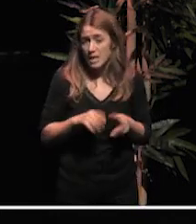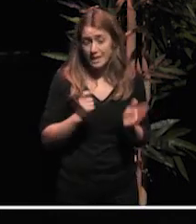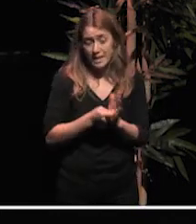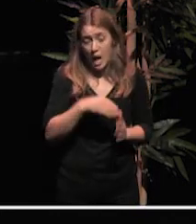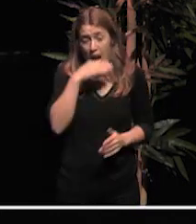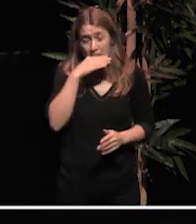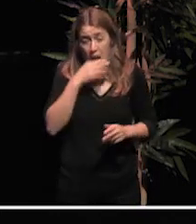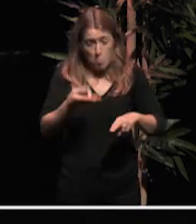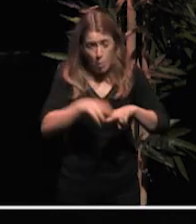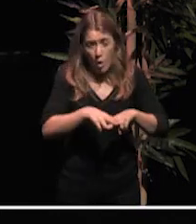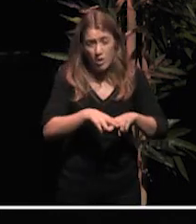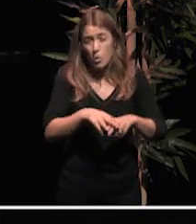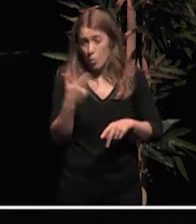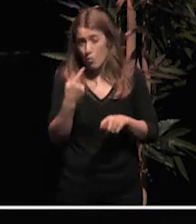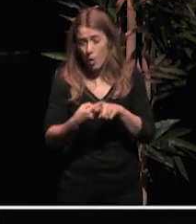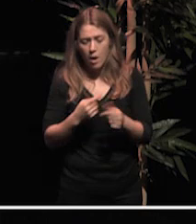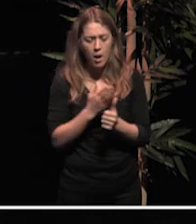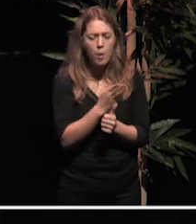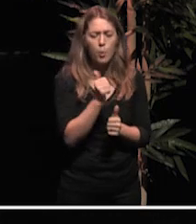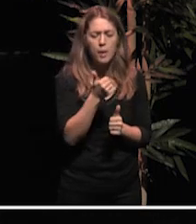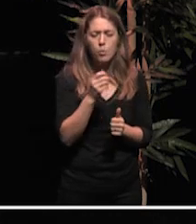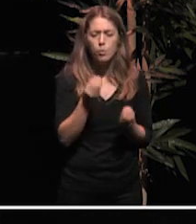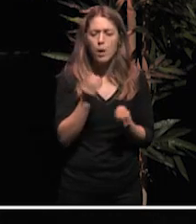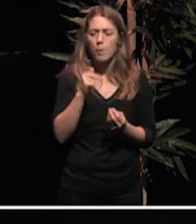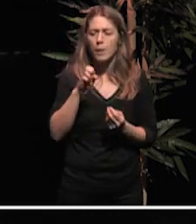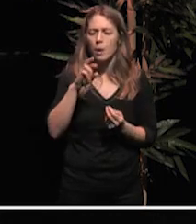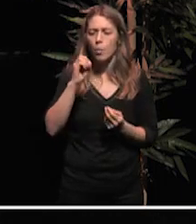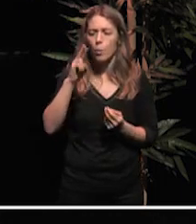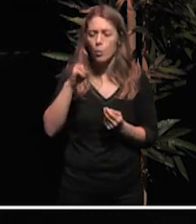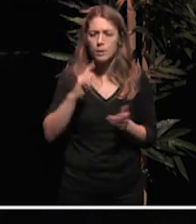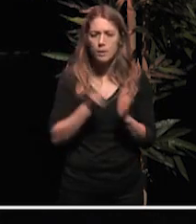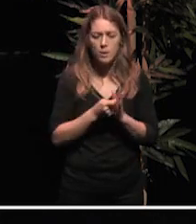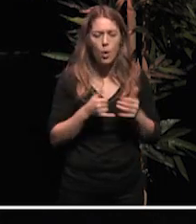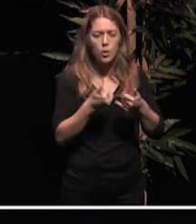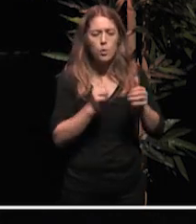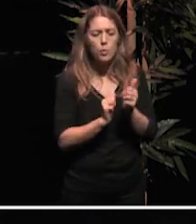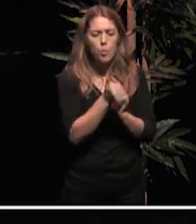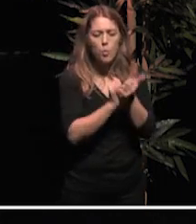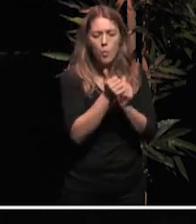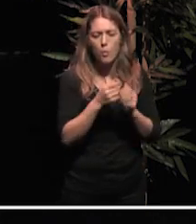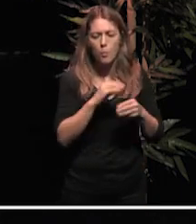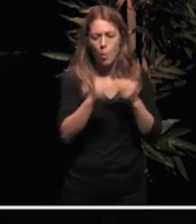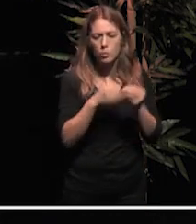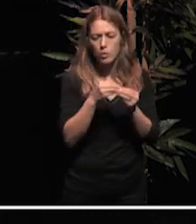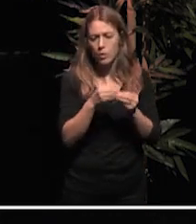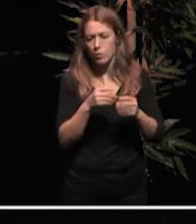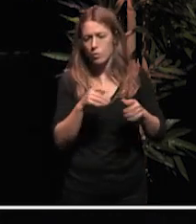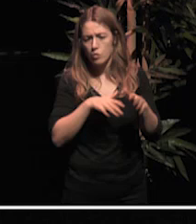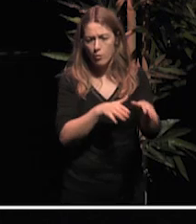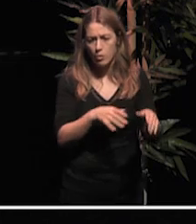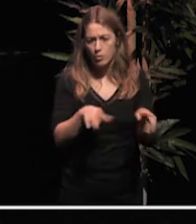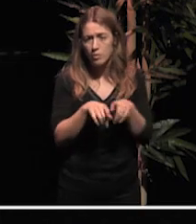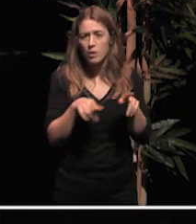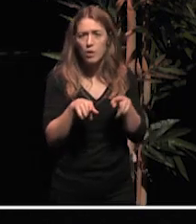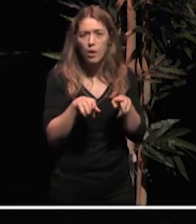2 occasions, une fois au Pérou, quand je faisais les championnats du monde de surf, j'ai eu ce qu'on appelle un near-death experiment, une